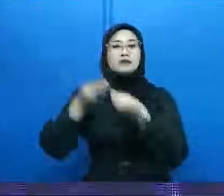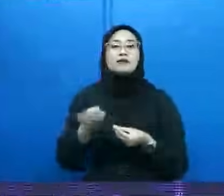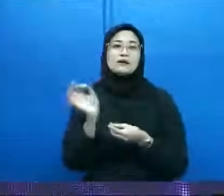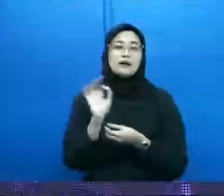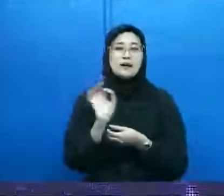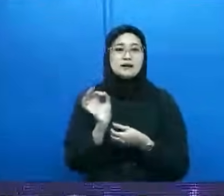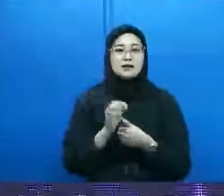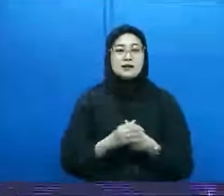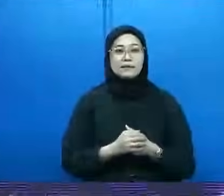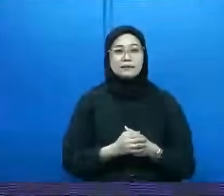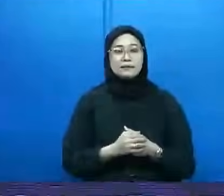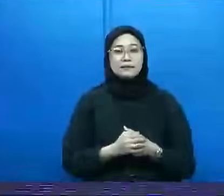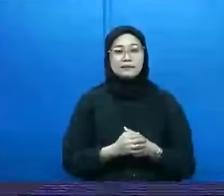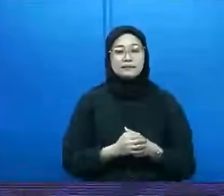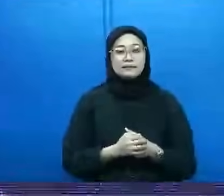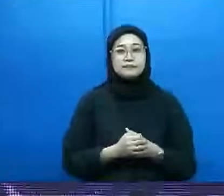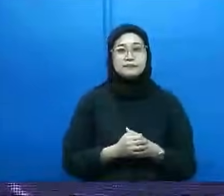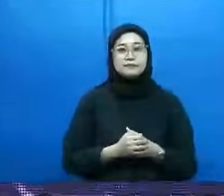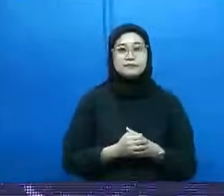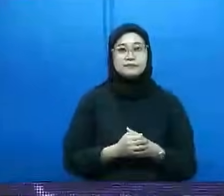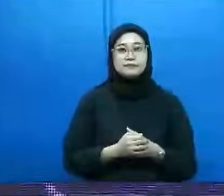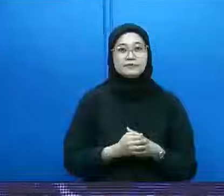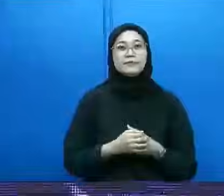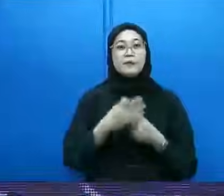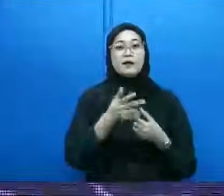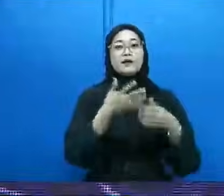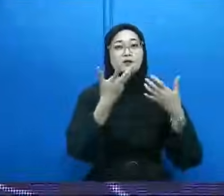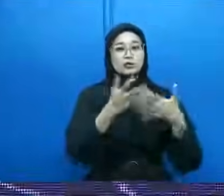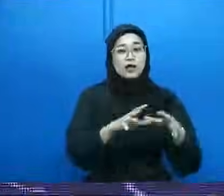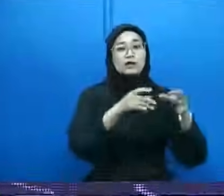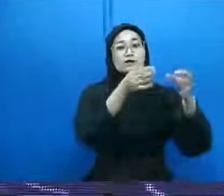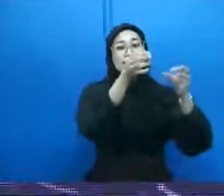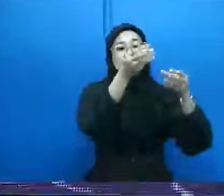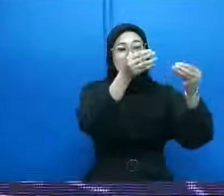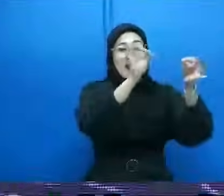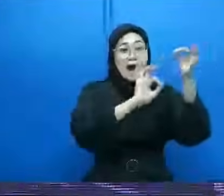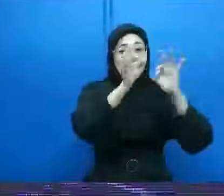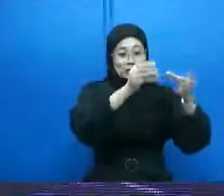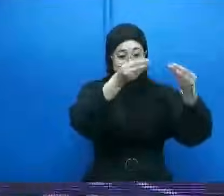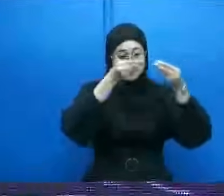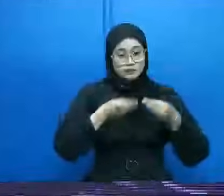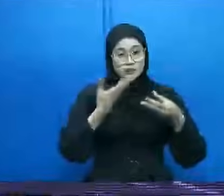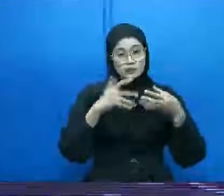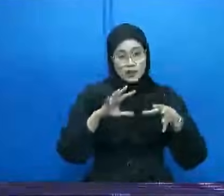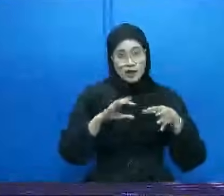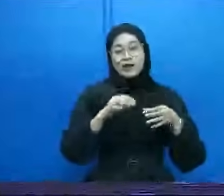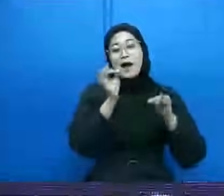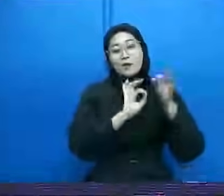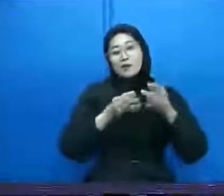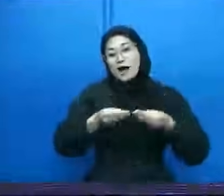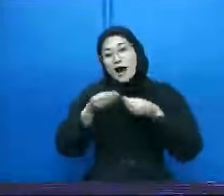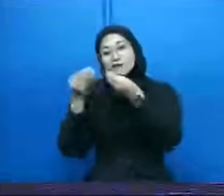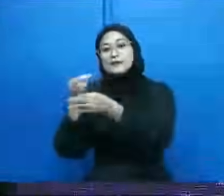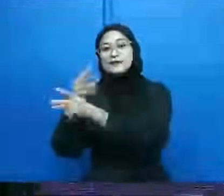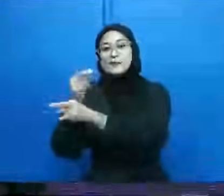bahagianya, dibawalah anggur itu kepada gurunya, dipersembahkan, guru, ini ada anggur yang nikmat, silakan dicicipi. Begitu